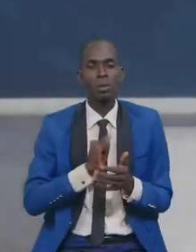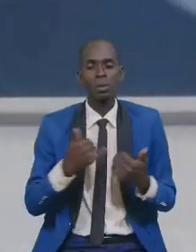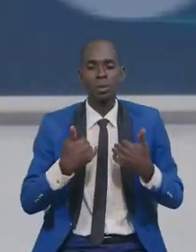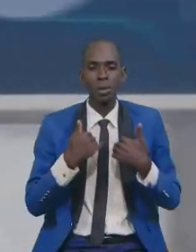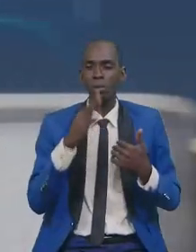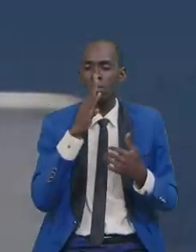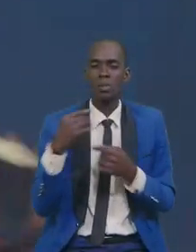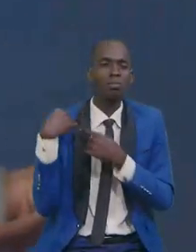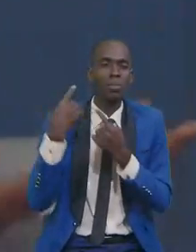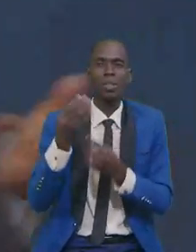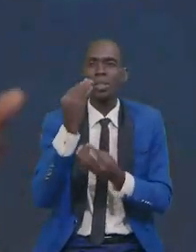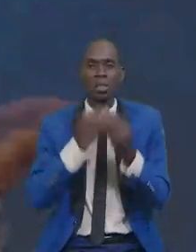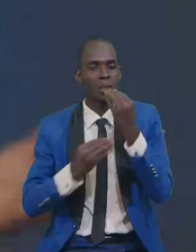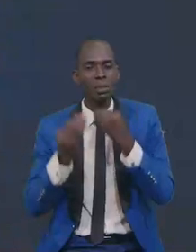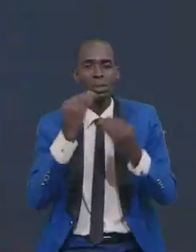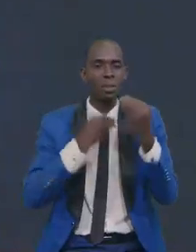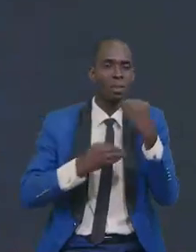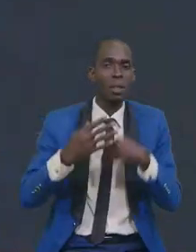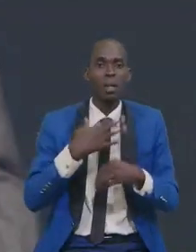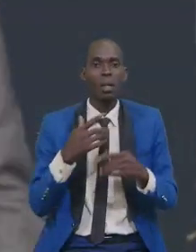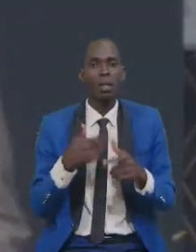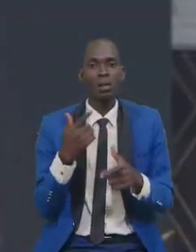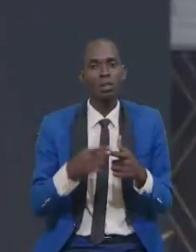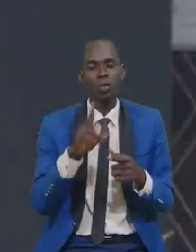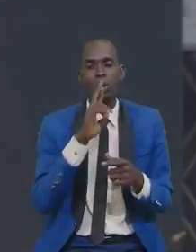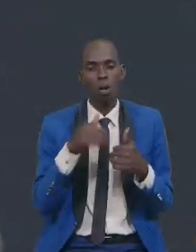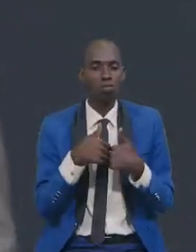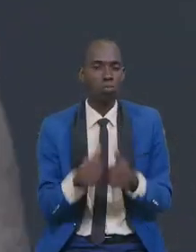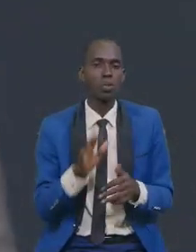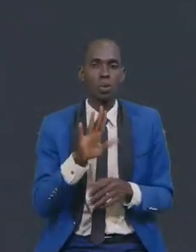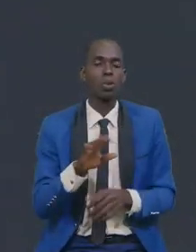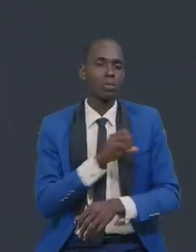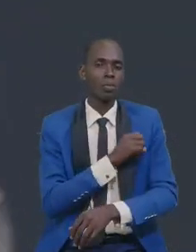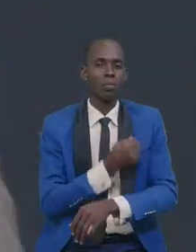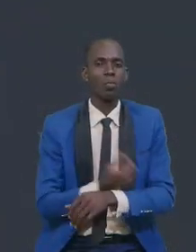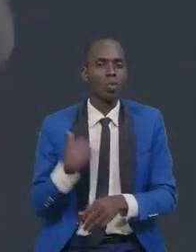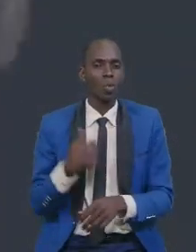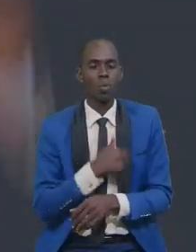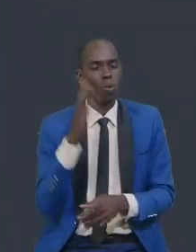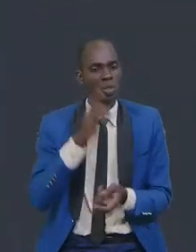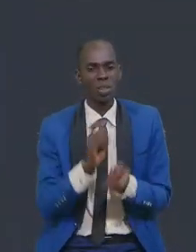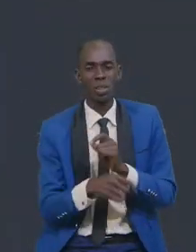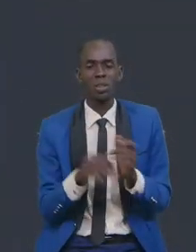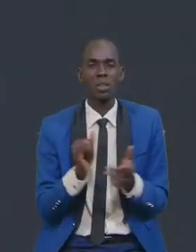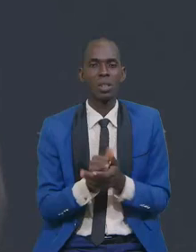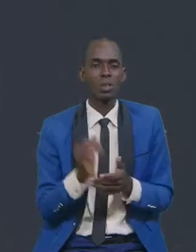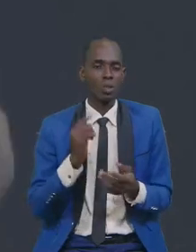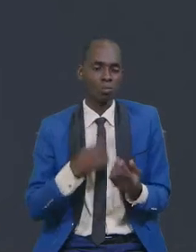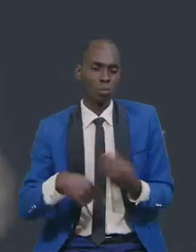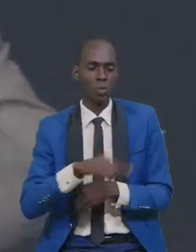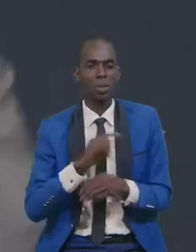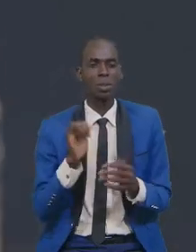que je mange. Ensuite, tu perds ta force. Nous changeons cela.